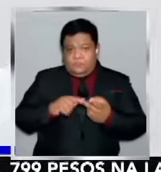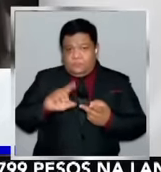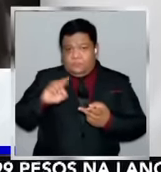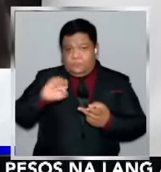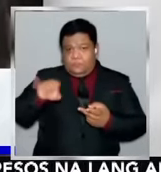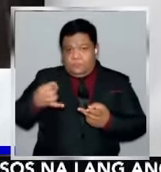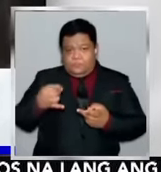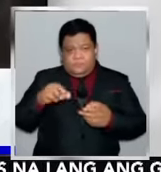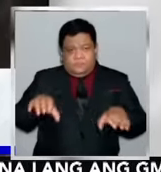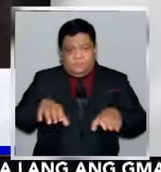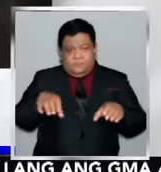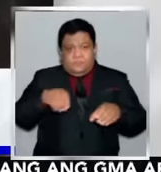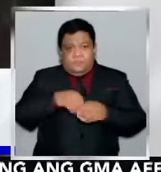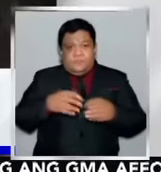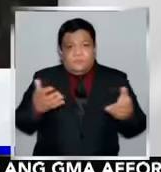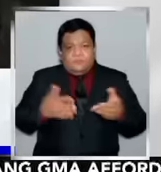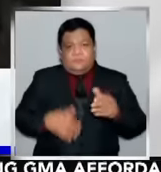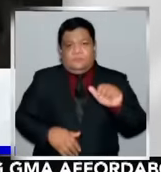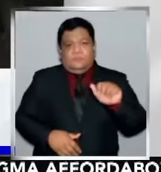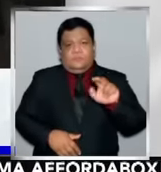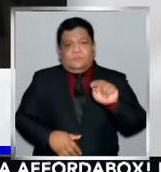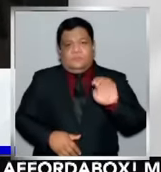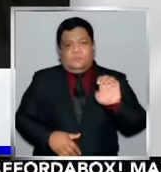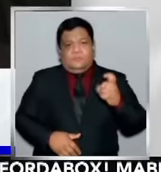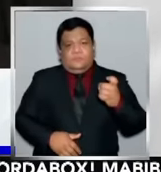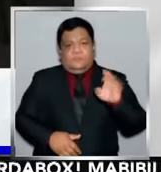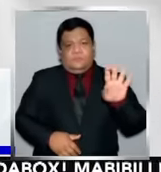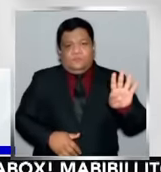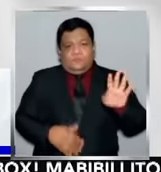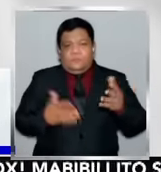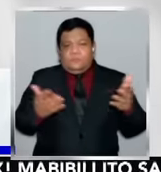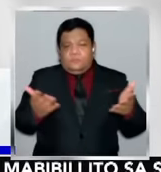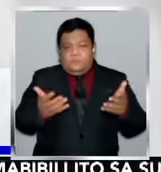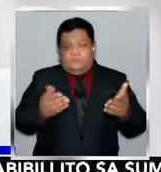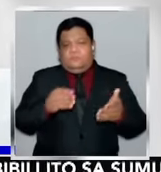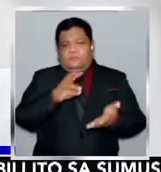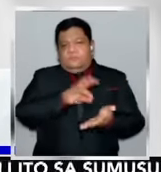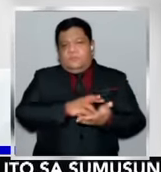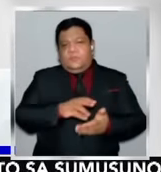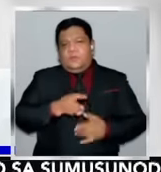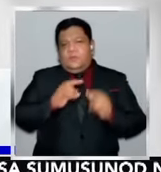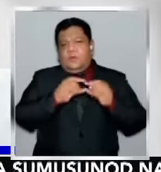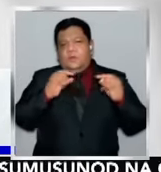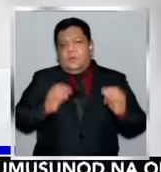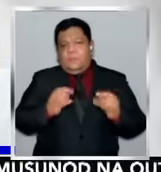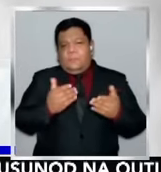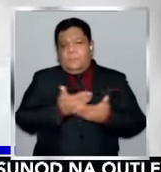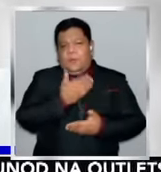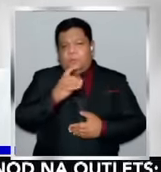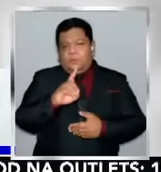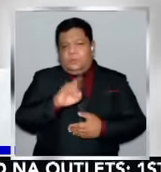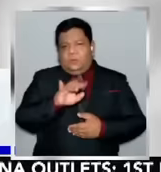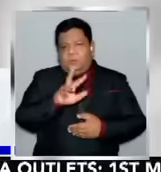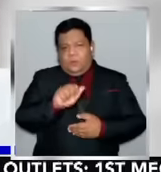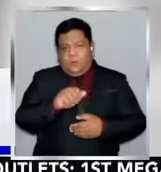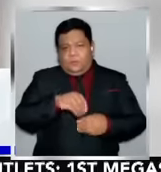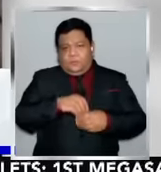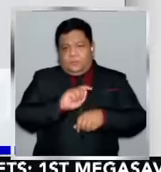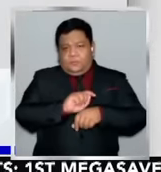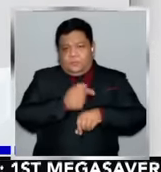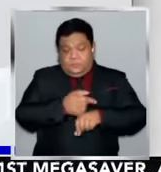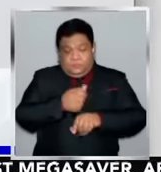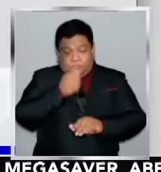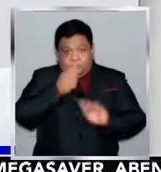4 ng Metro Manila District Jail sa Camp Bagong Diwa sa Taguig, na ipupuslit hindi lang daw mamahaling mga alak kundi pati mga